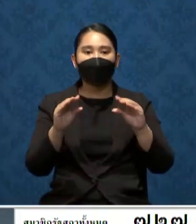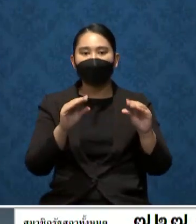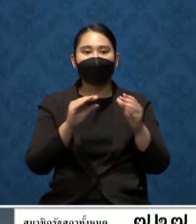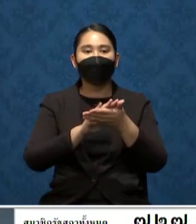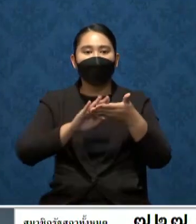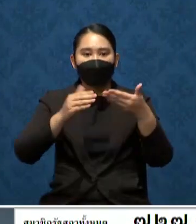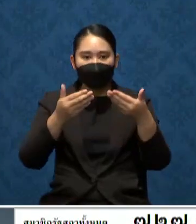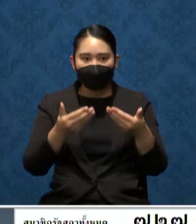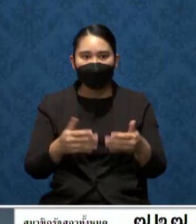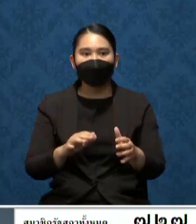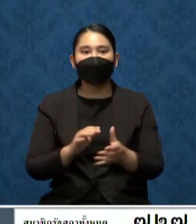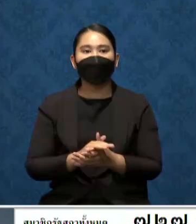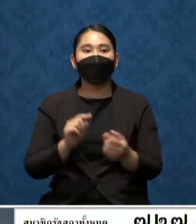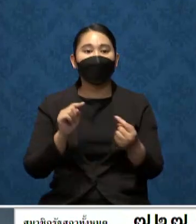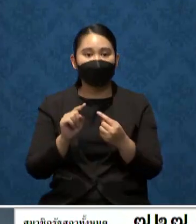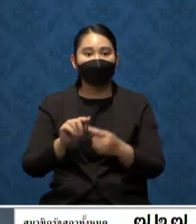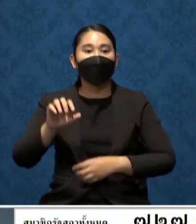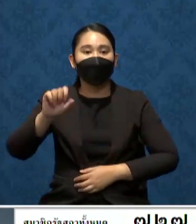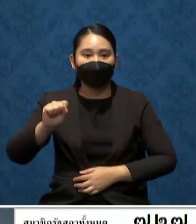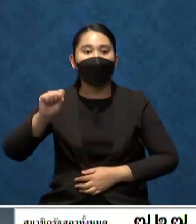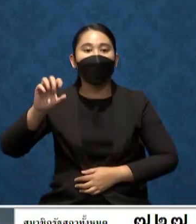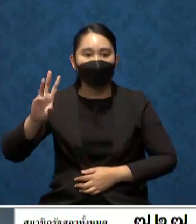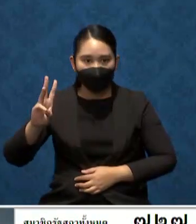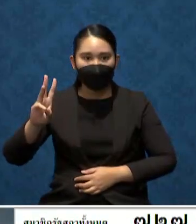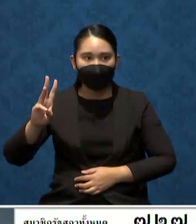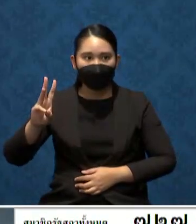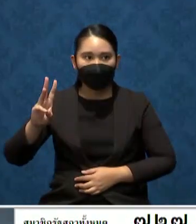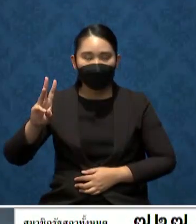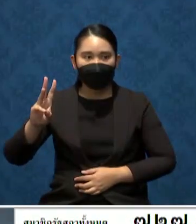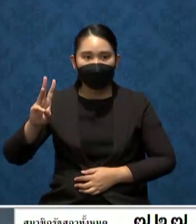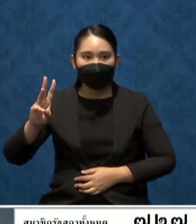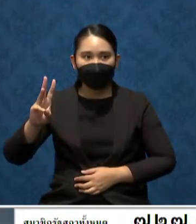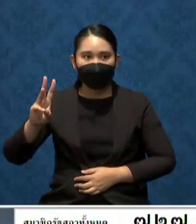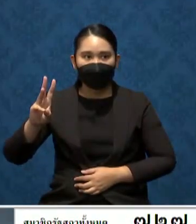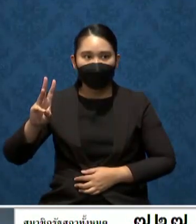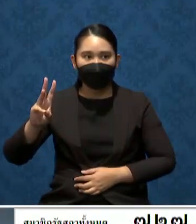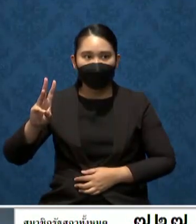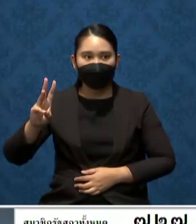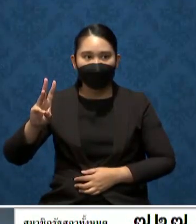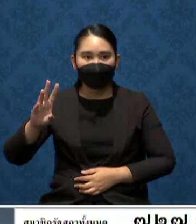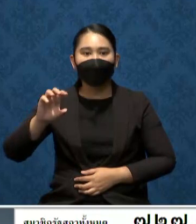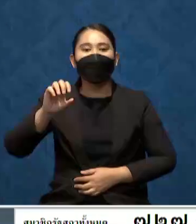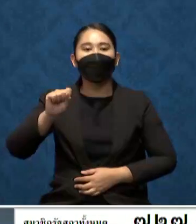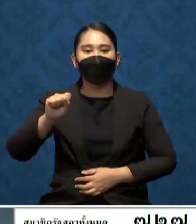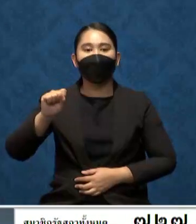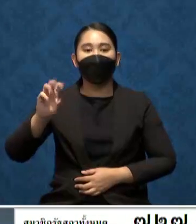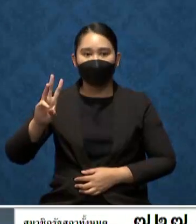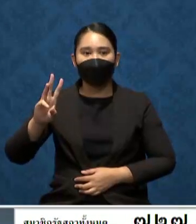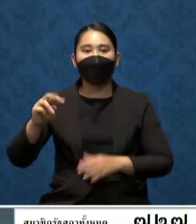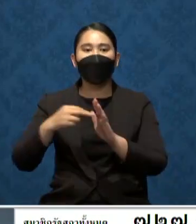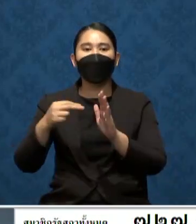ยุติแล้วนะครับแล้วก็ทางสวเองเนี่ยก็เพียงแต่เป็นถ้าภาษาอังกฤษคือใช้รับ rubber stamp ได้เป็นตรา